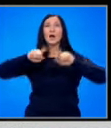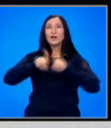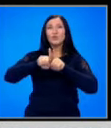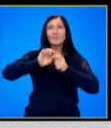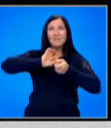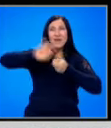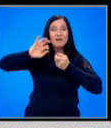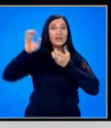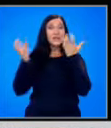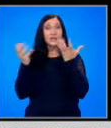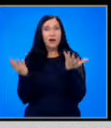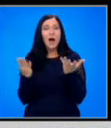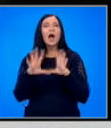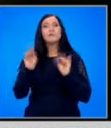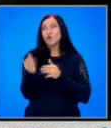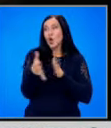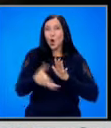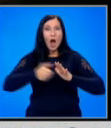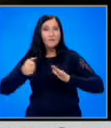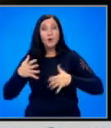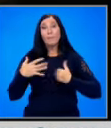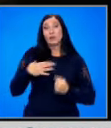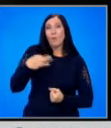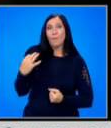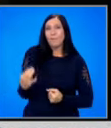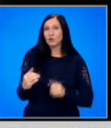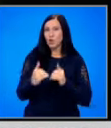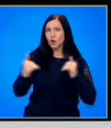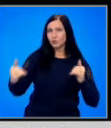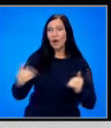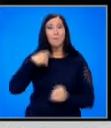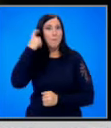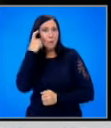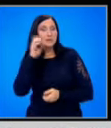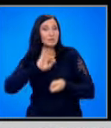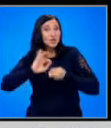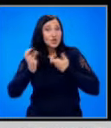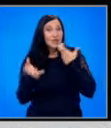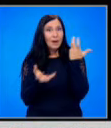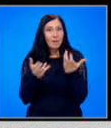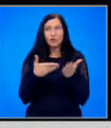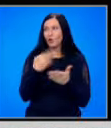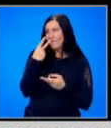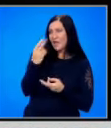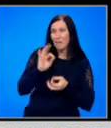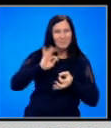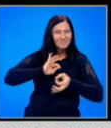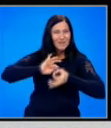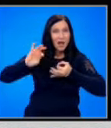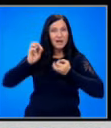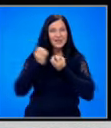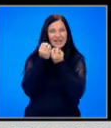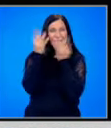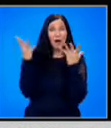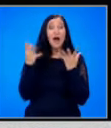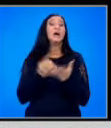хора ги евакуирахме на безопасно разстояние. Помислихме, че са запали, защото искри излязаха, почнаха